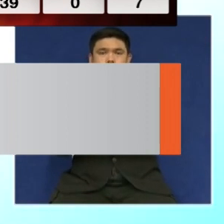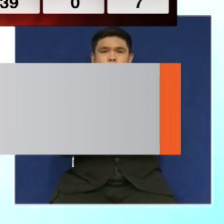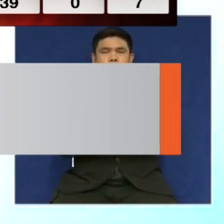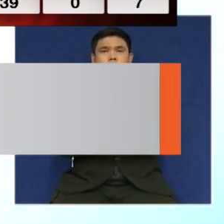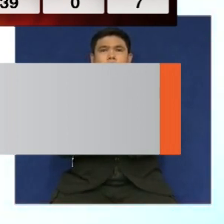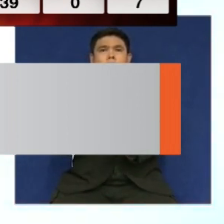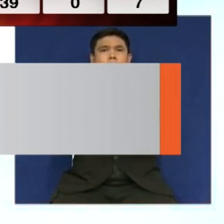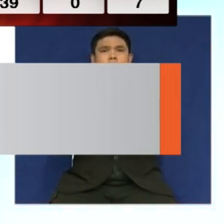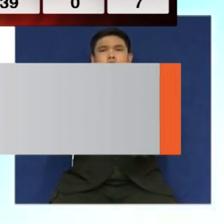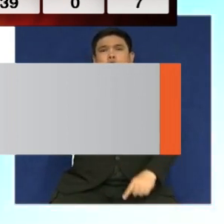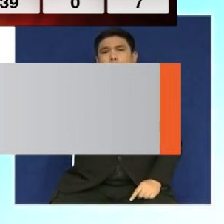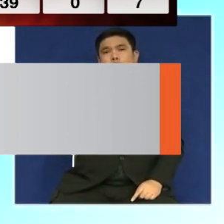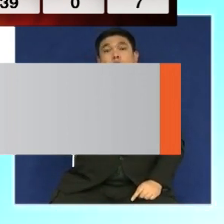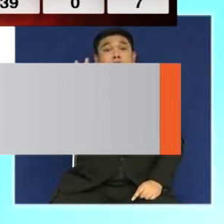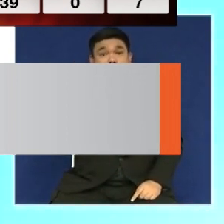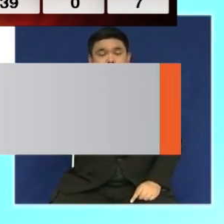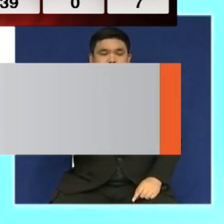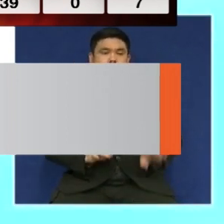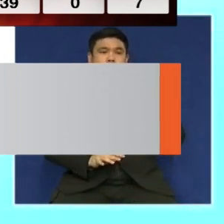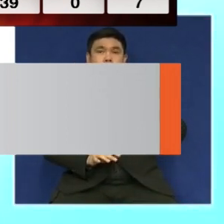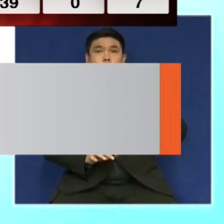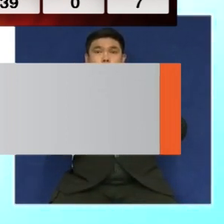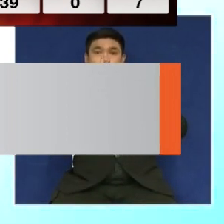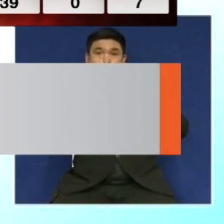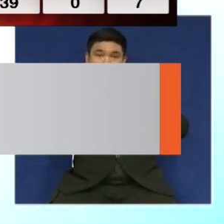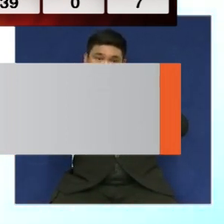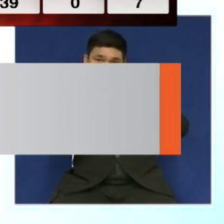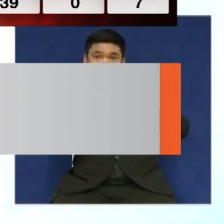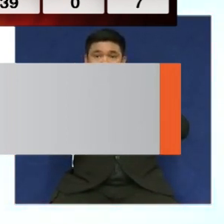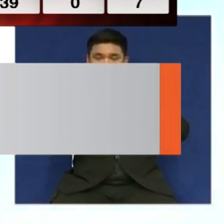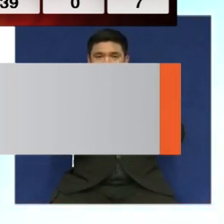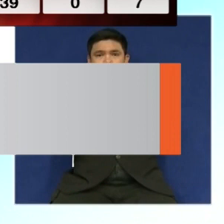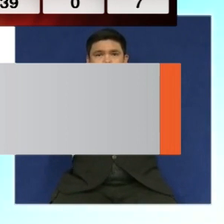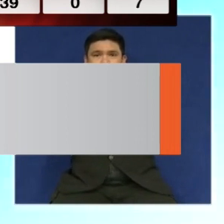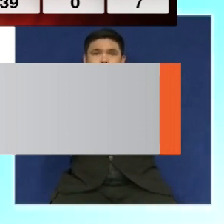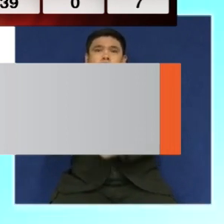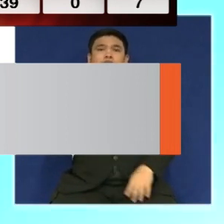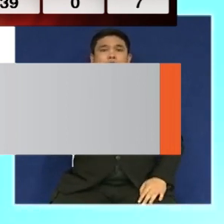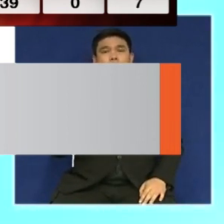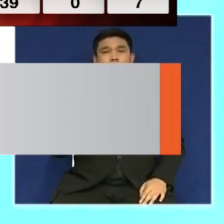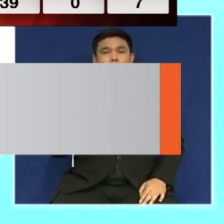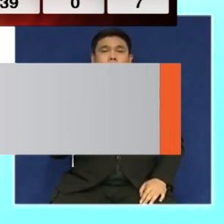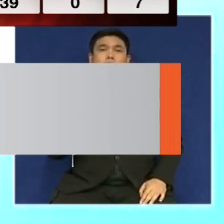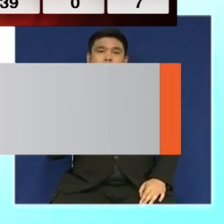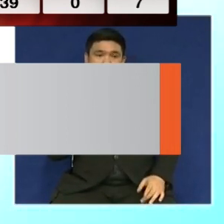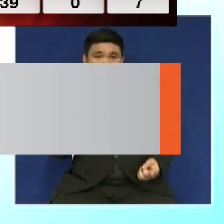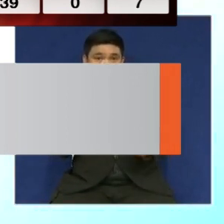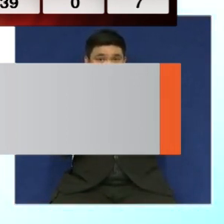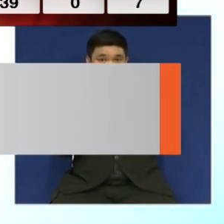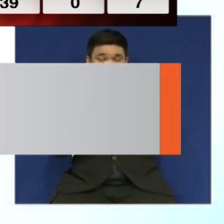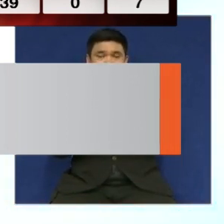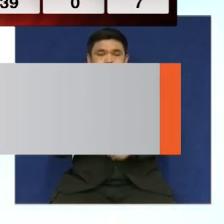แค่ 0.4% นะครับคือตรวจไป491รายพบเพียง2รายส่วนชุมชนท่าจีนมีการเก็บตัวอย่างไ